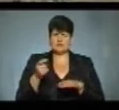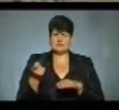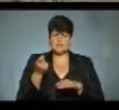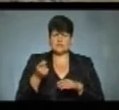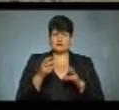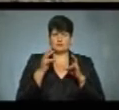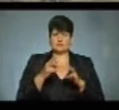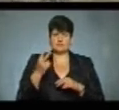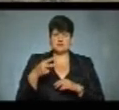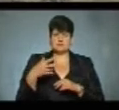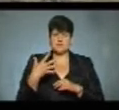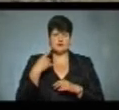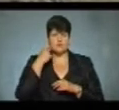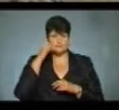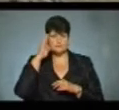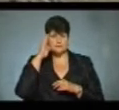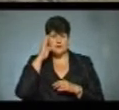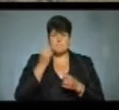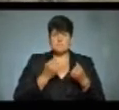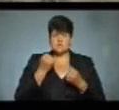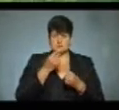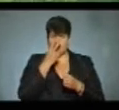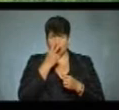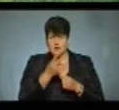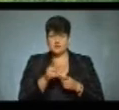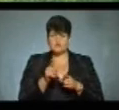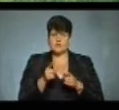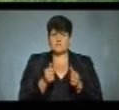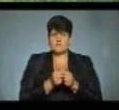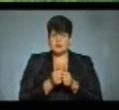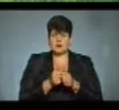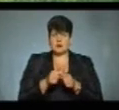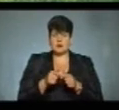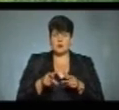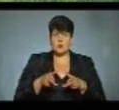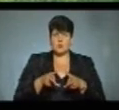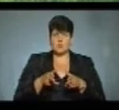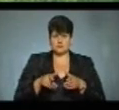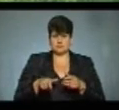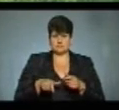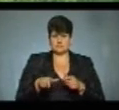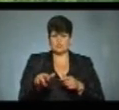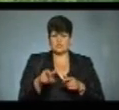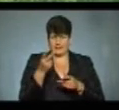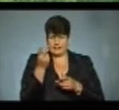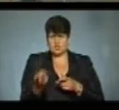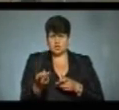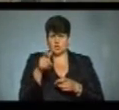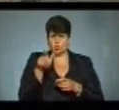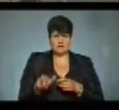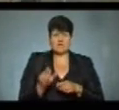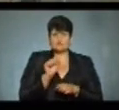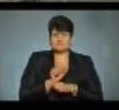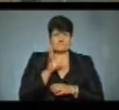травмував 25-річного чоловіка. Машиніст помітив, що біля колії лежить людина, але зупинитися не встиг. Як розповів